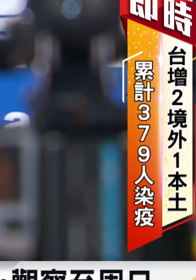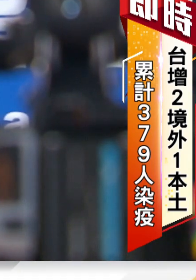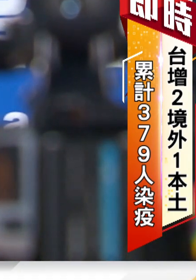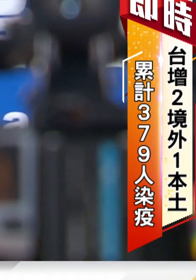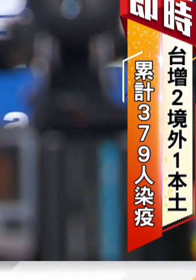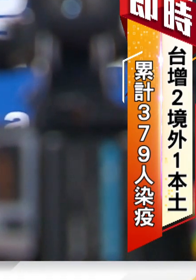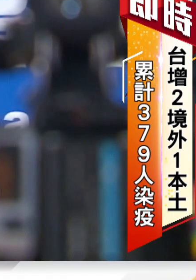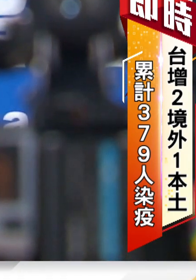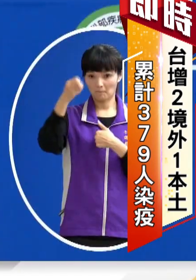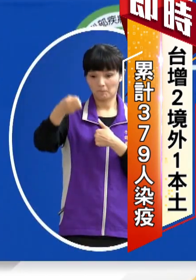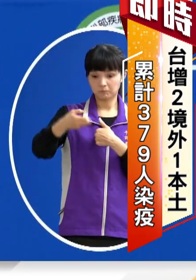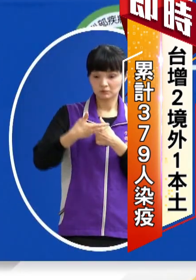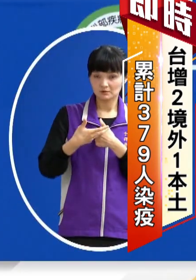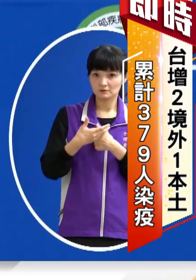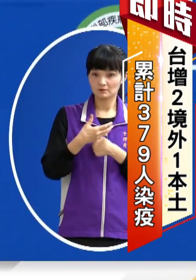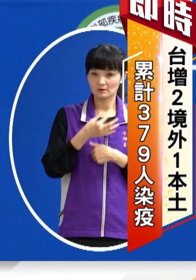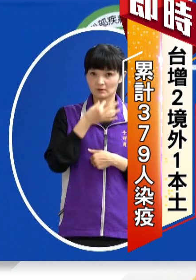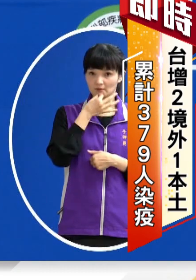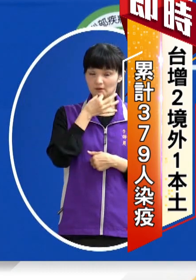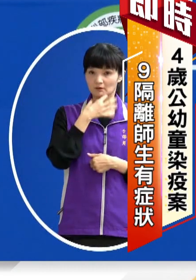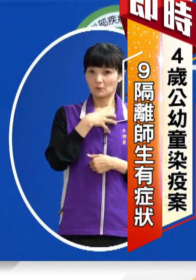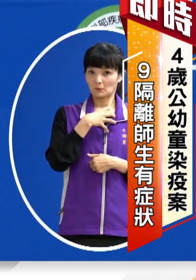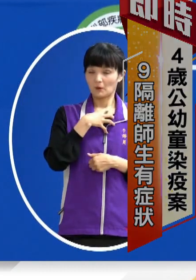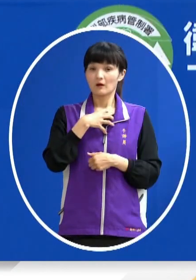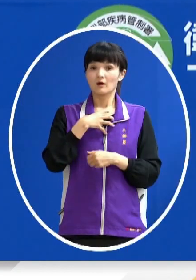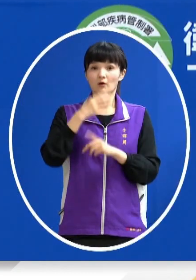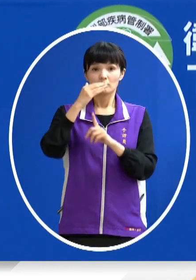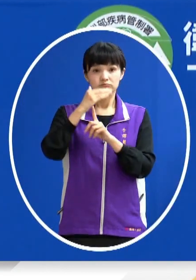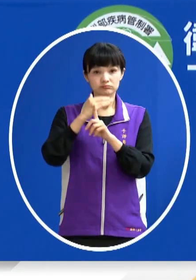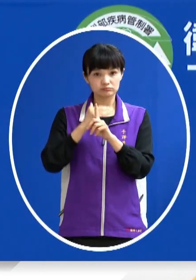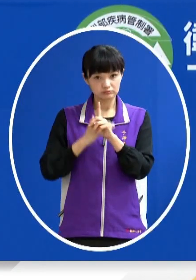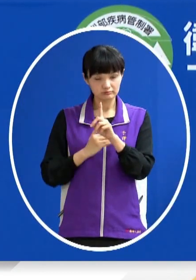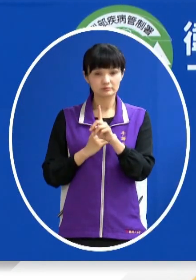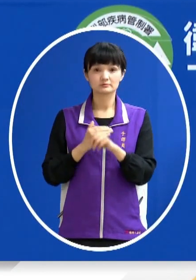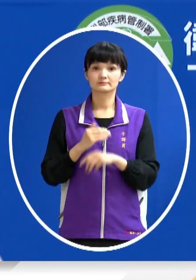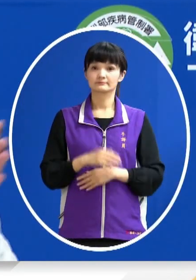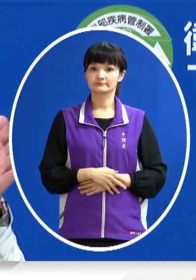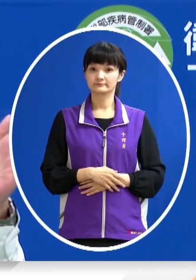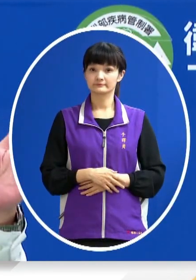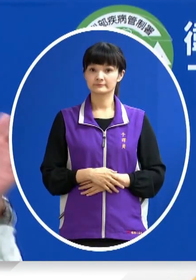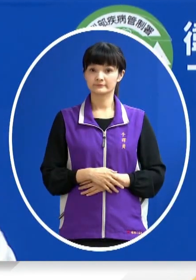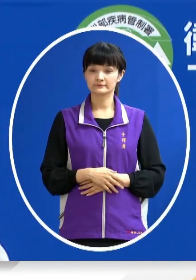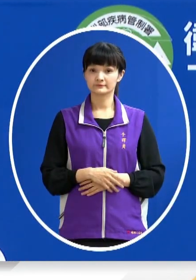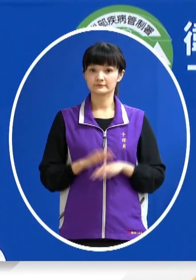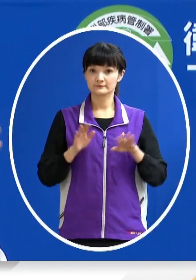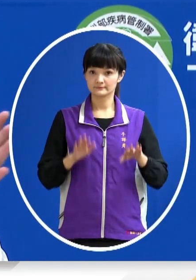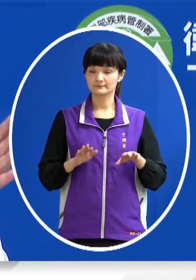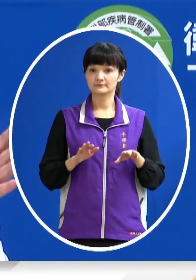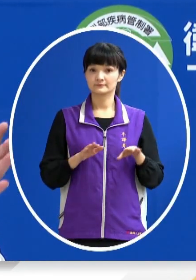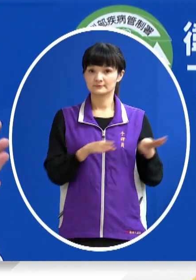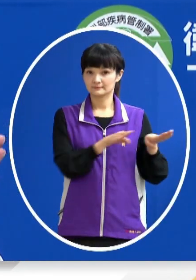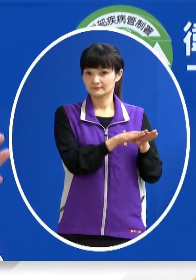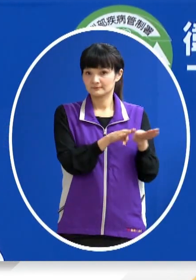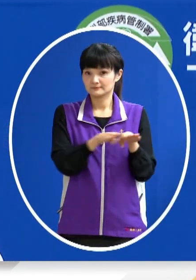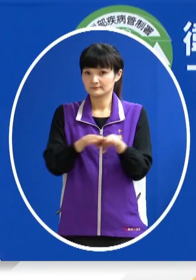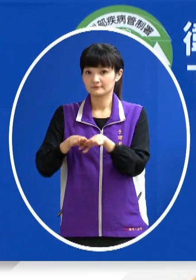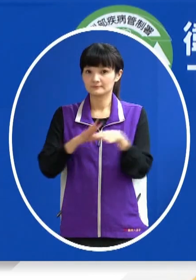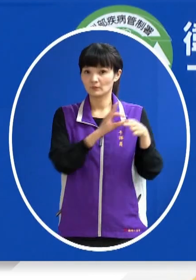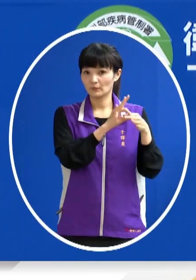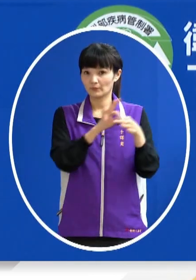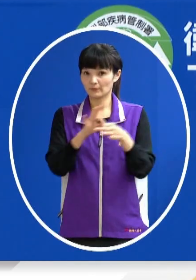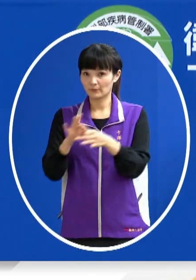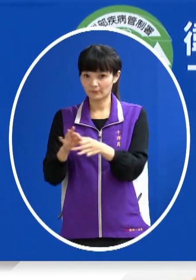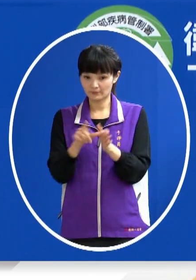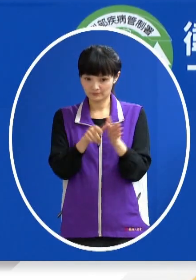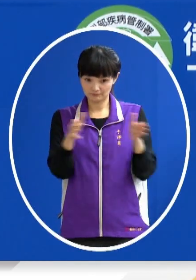移入的威胁在减轻中，好，那接下来就这一次在连假的一个群聚，那在观